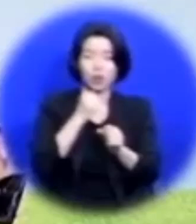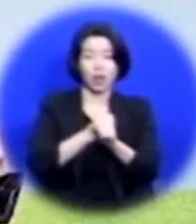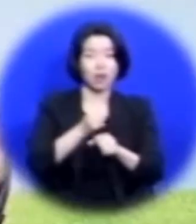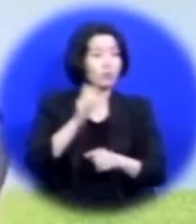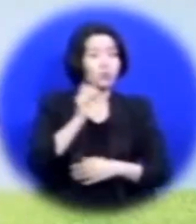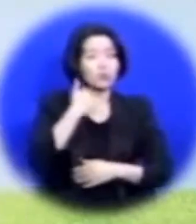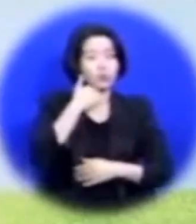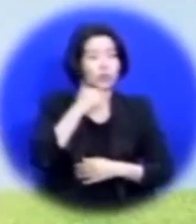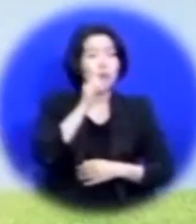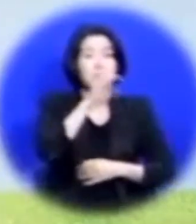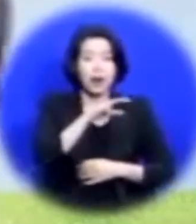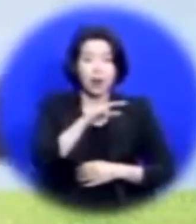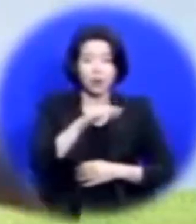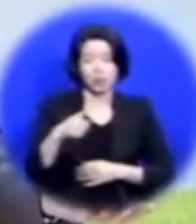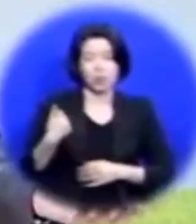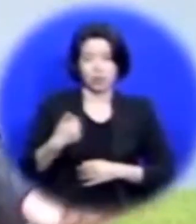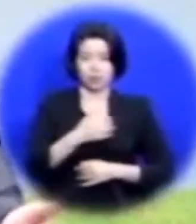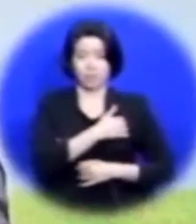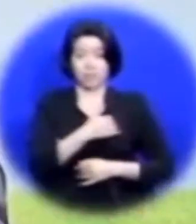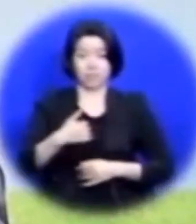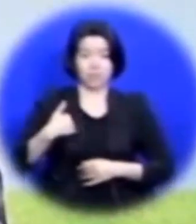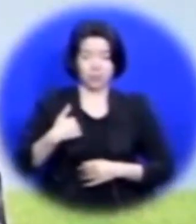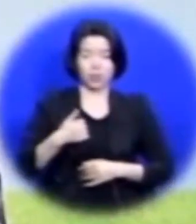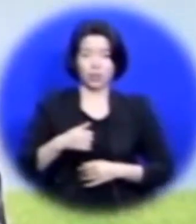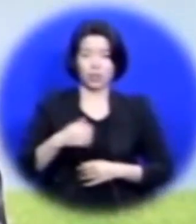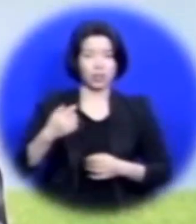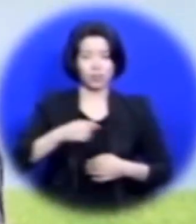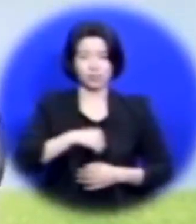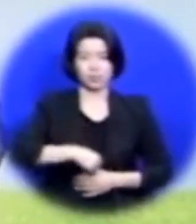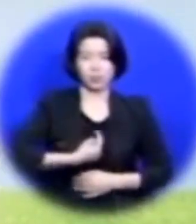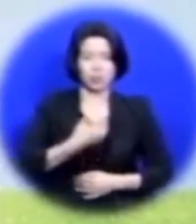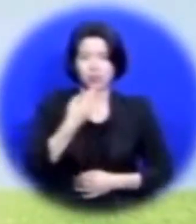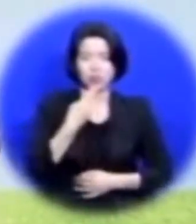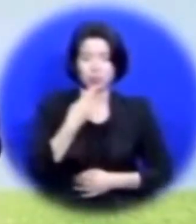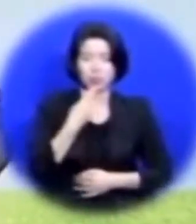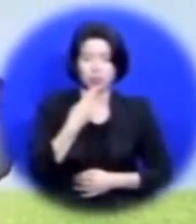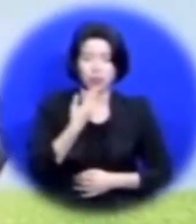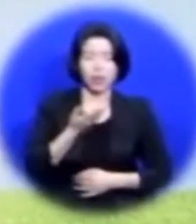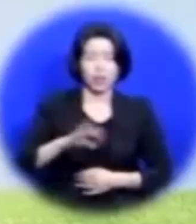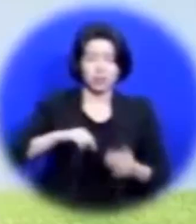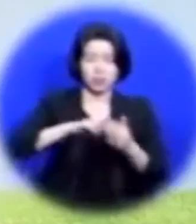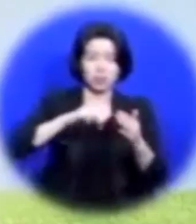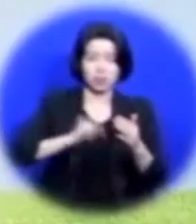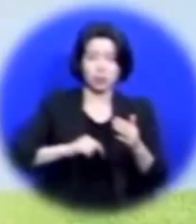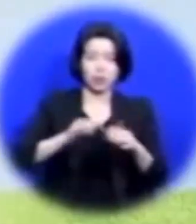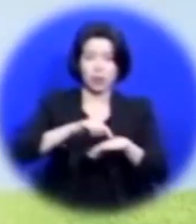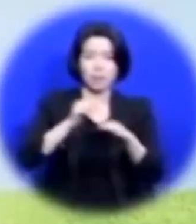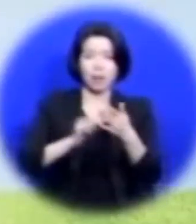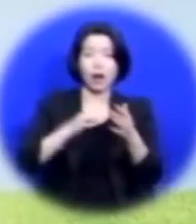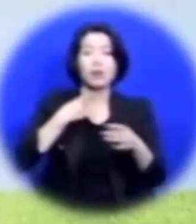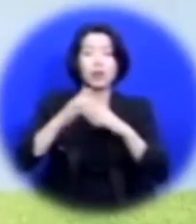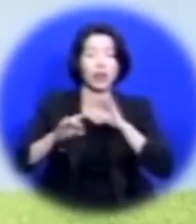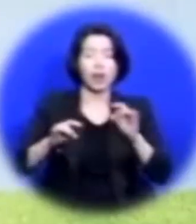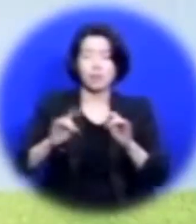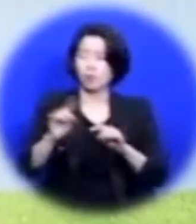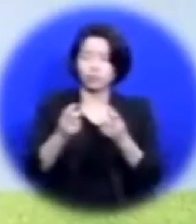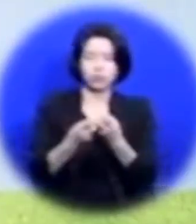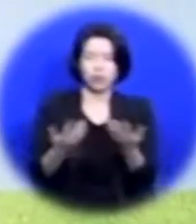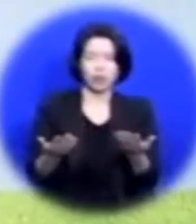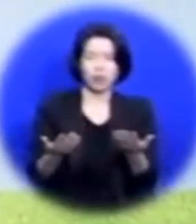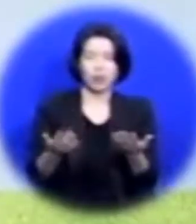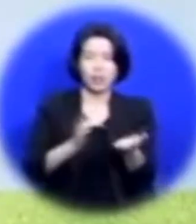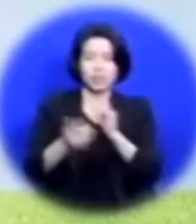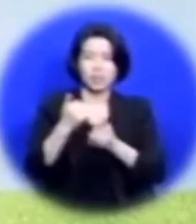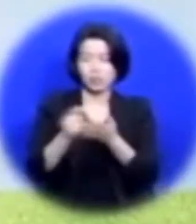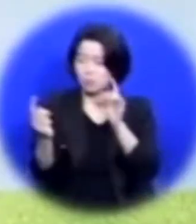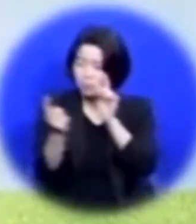없고 예수님 앞에 떳떳이 나갈 자신도 없어 그러면 소개 마음에 갈망을 어떻게 하냐 말 예수님을 만나고